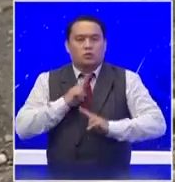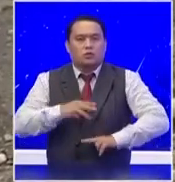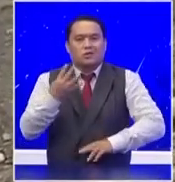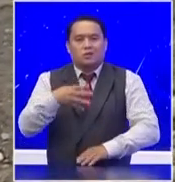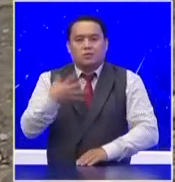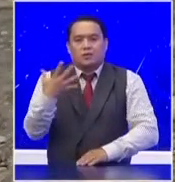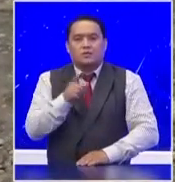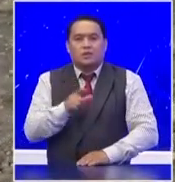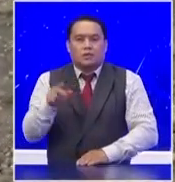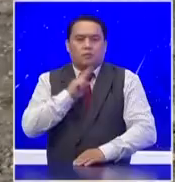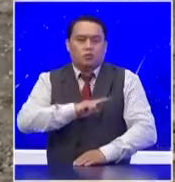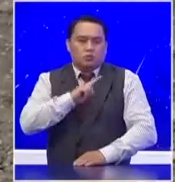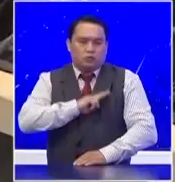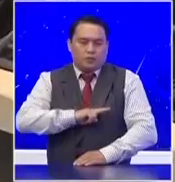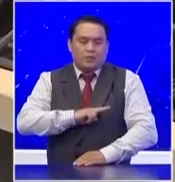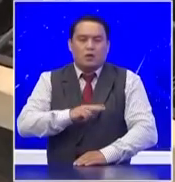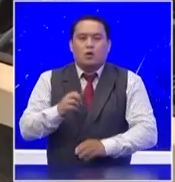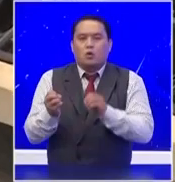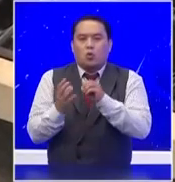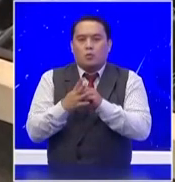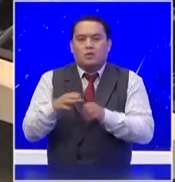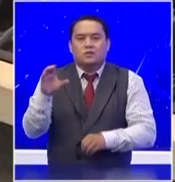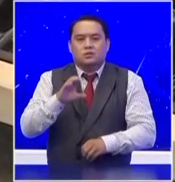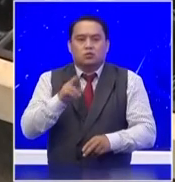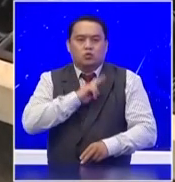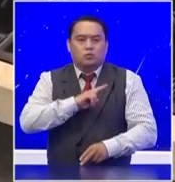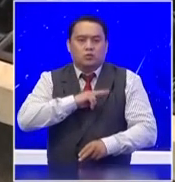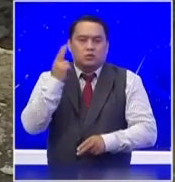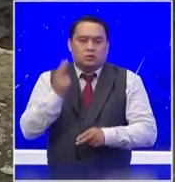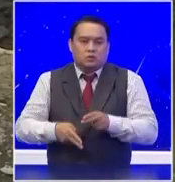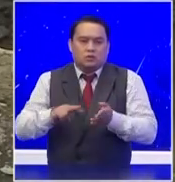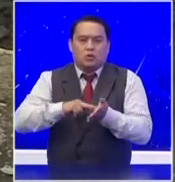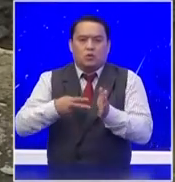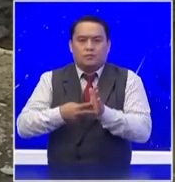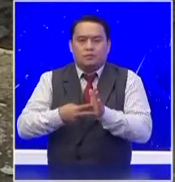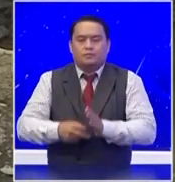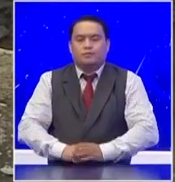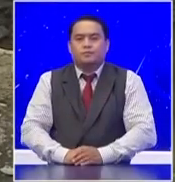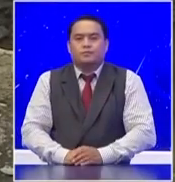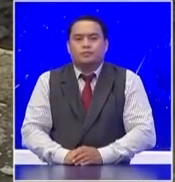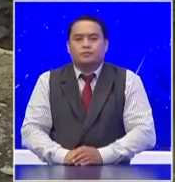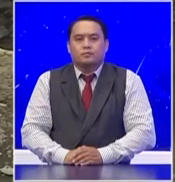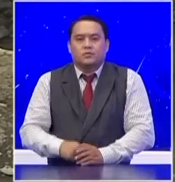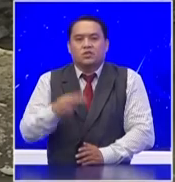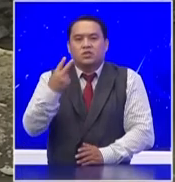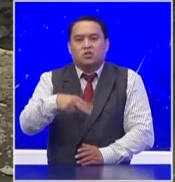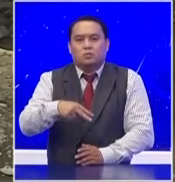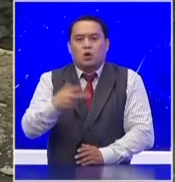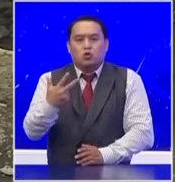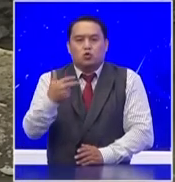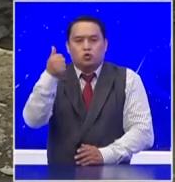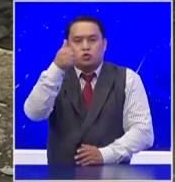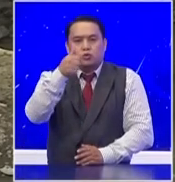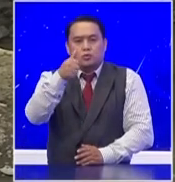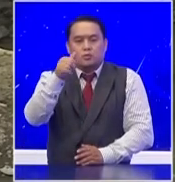адам жұмылдырылған. Олар қазан айының 15-іне дейін барлық жұмыстарды аяқтамақ. Қалада 23 мыңнан астам жеке